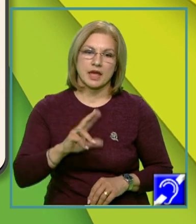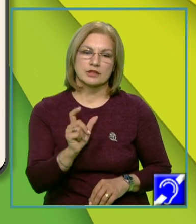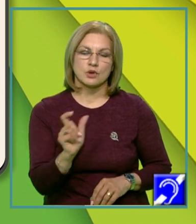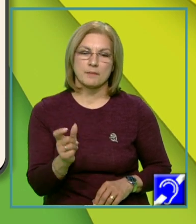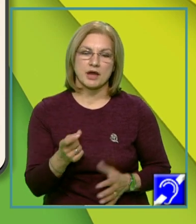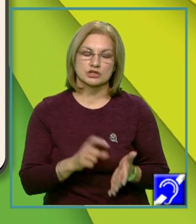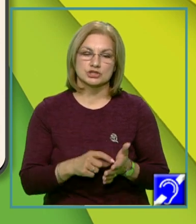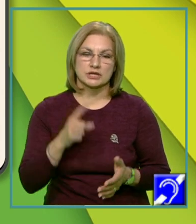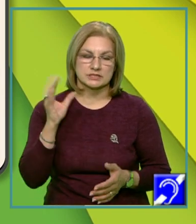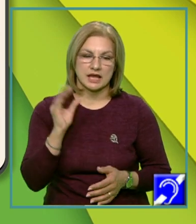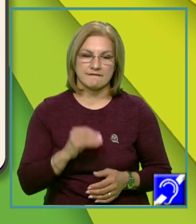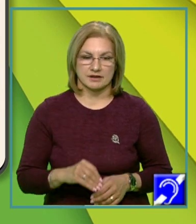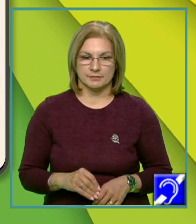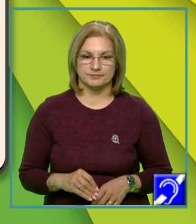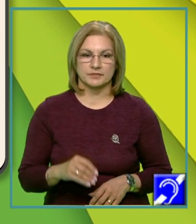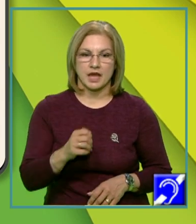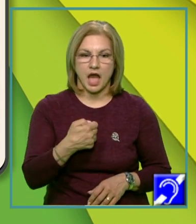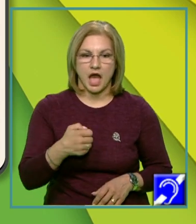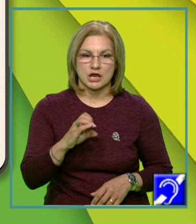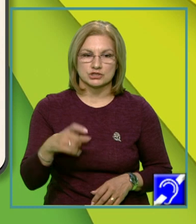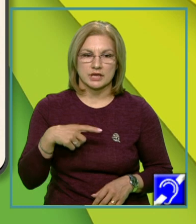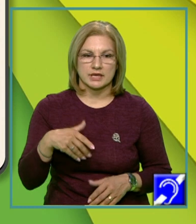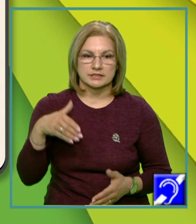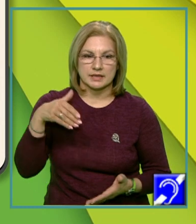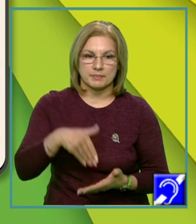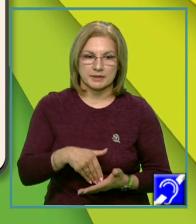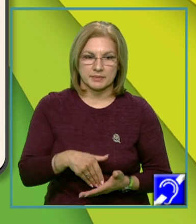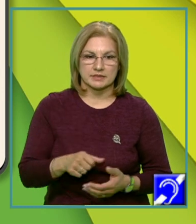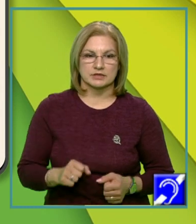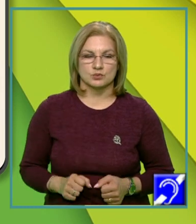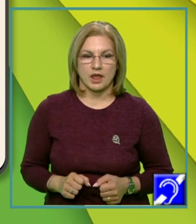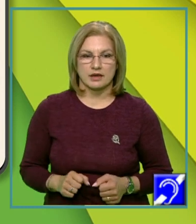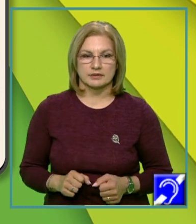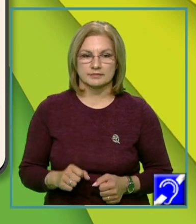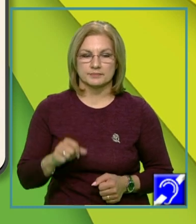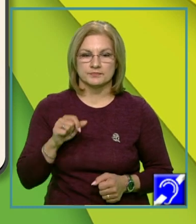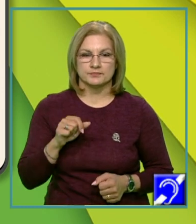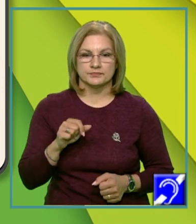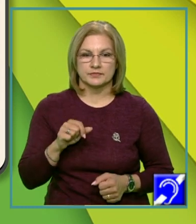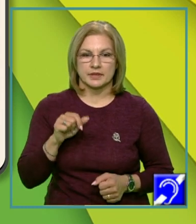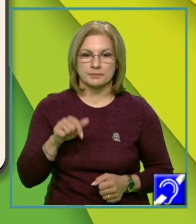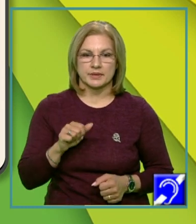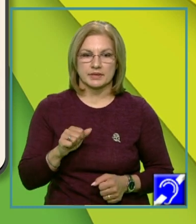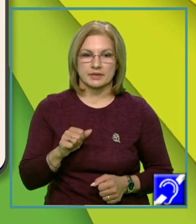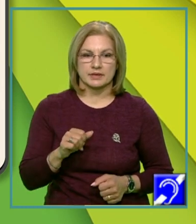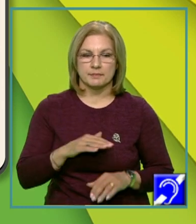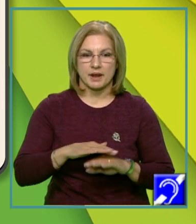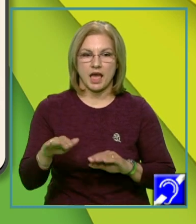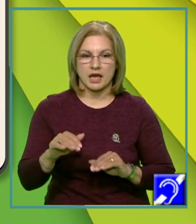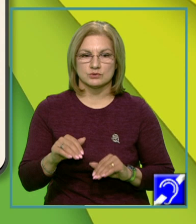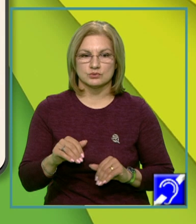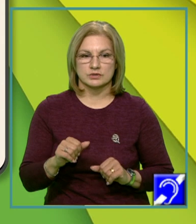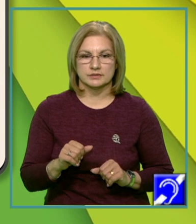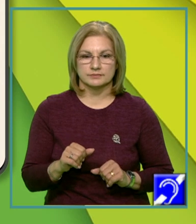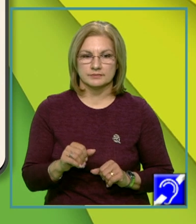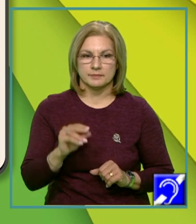ne cere să aflăm că în pace este perpendicular desface este perpendicular pe planul